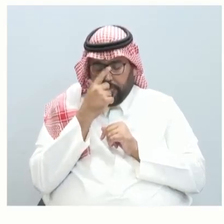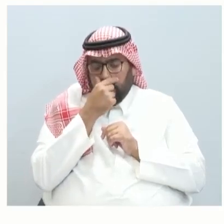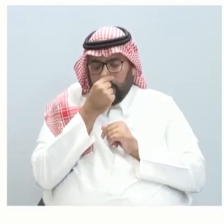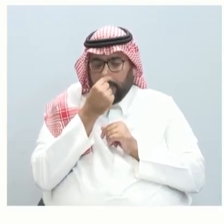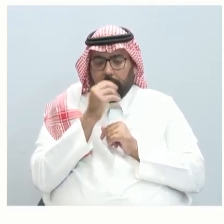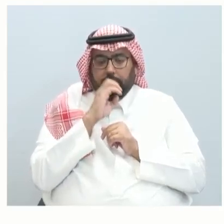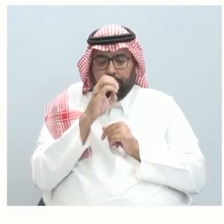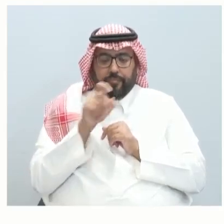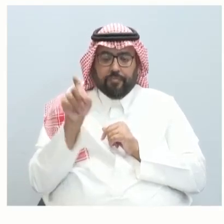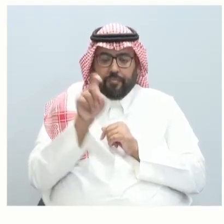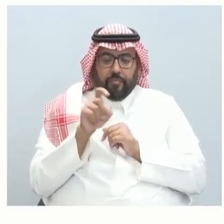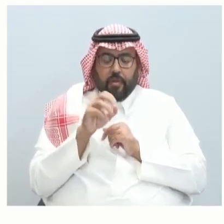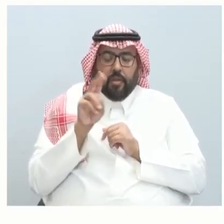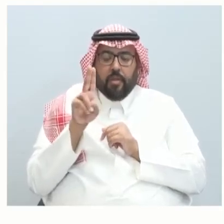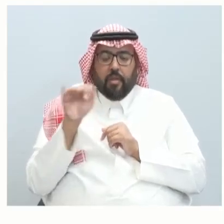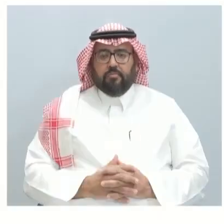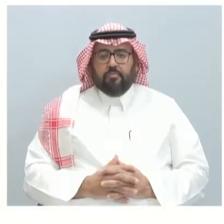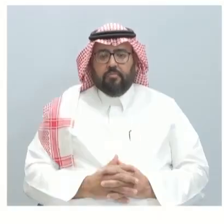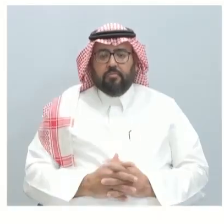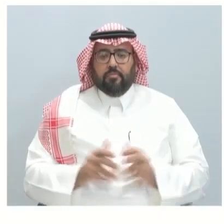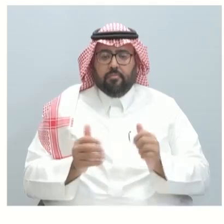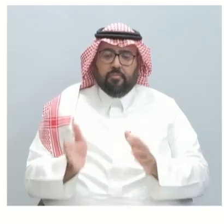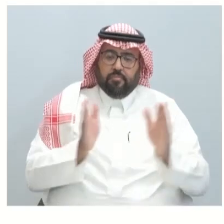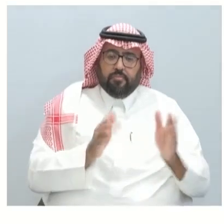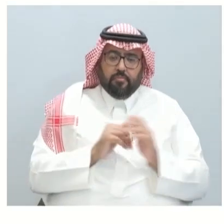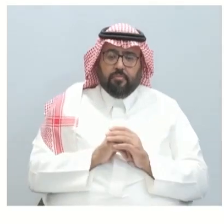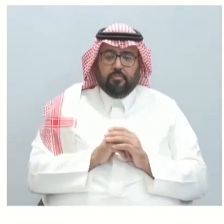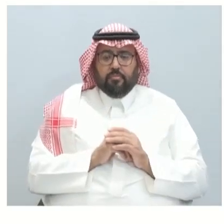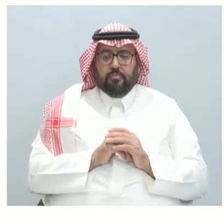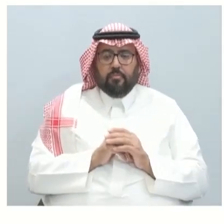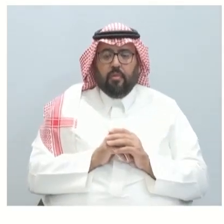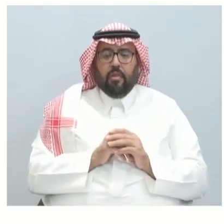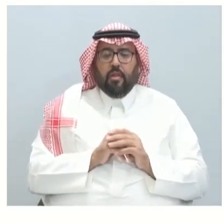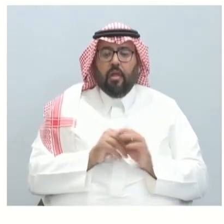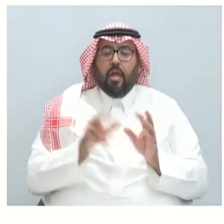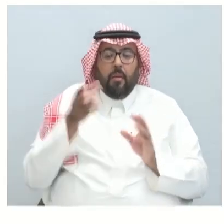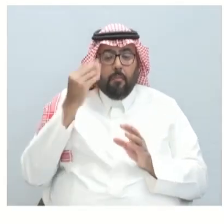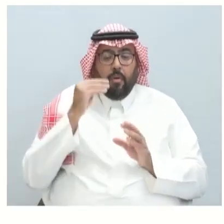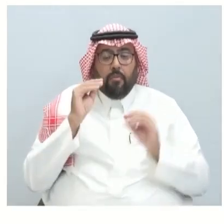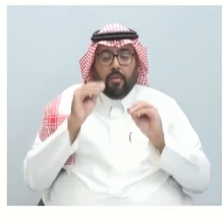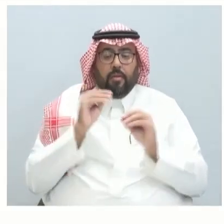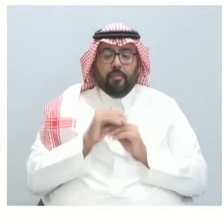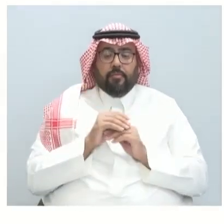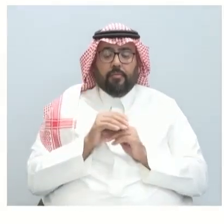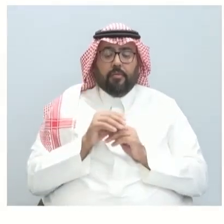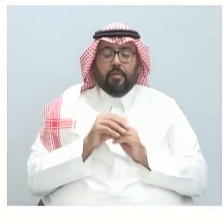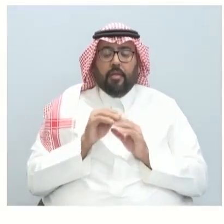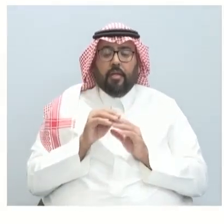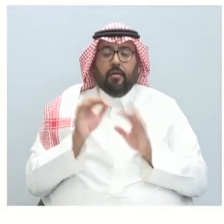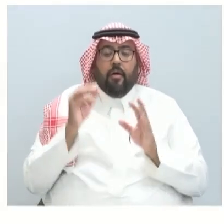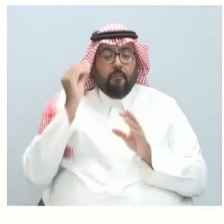اجبنا على فقره تحقق من فهمك الان ننتقل الى هذه المعلومه ابنائي وبناتي